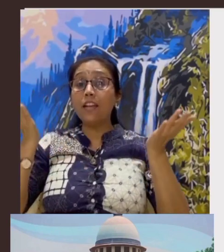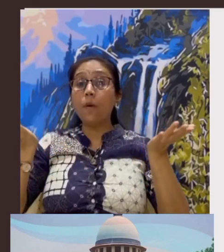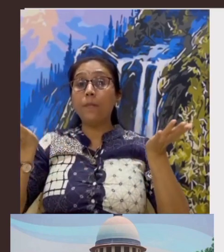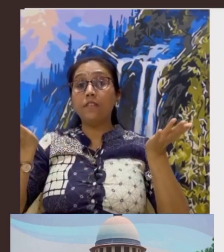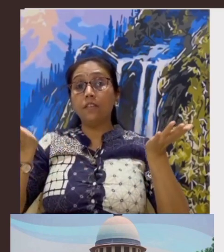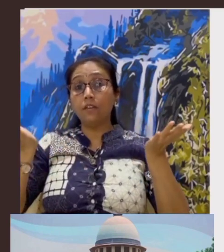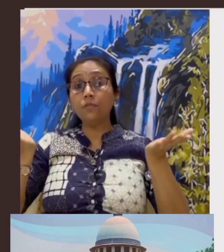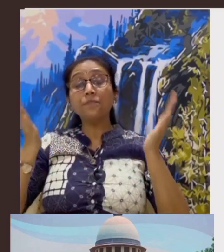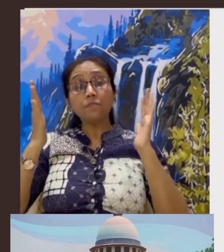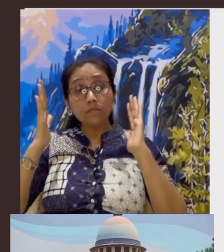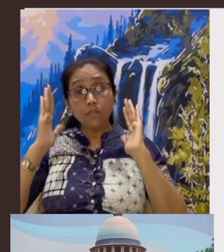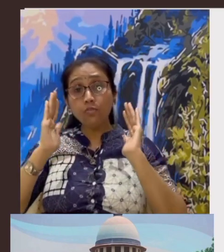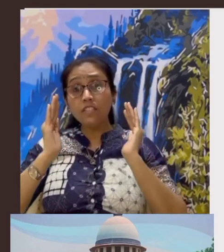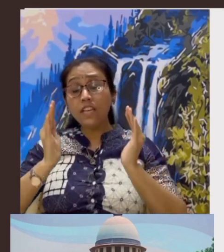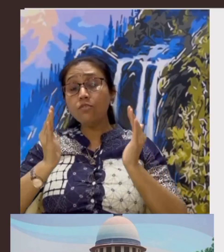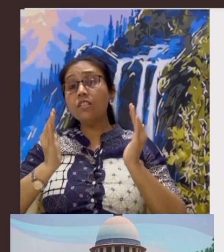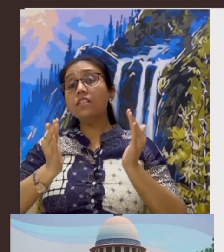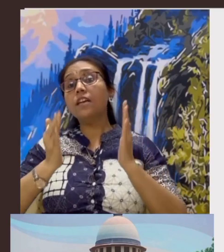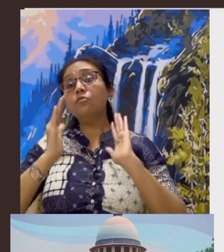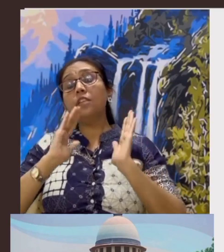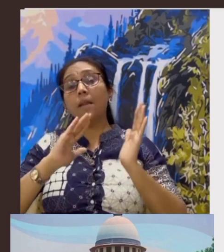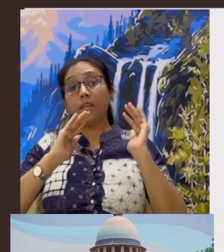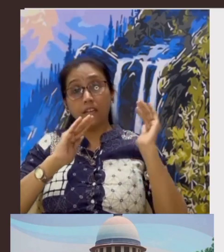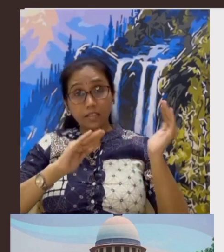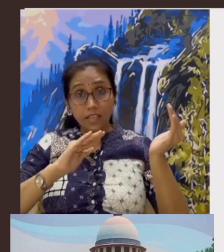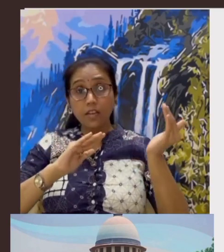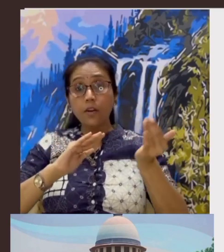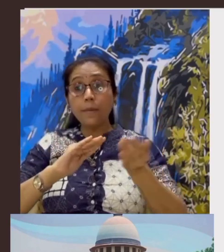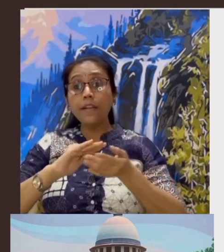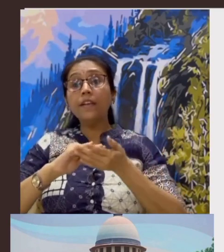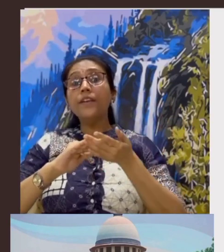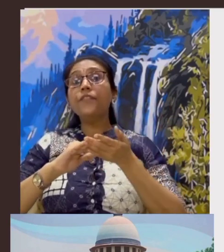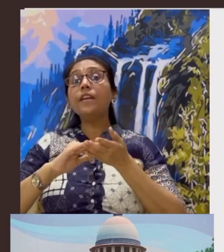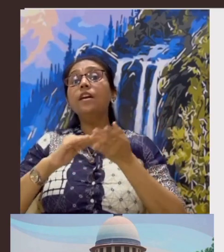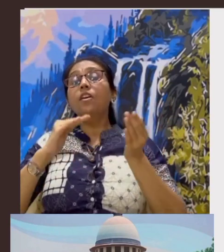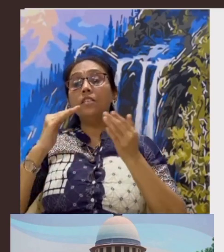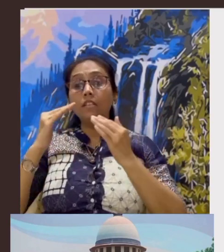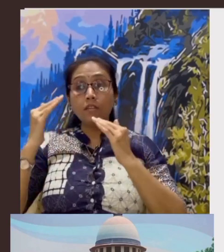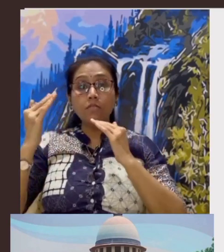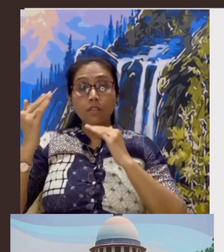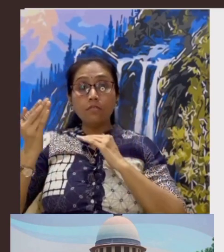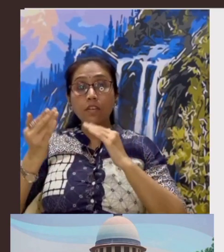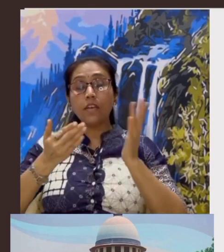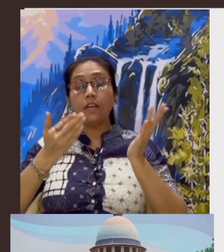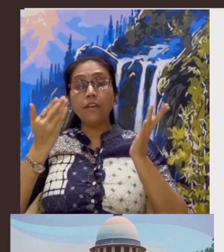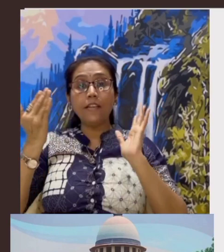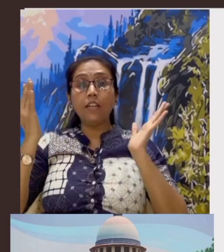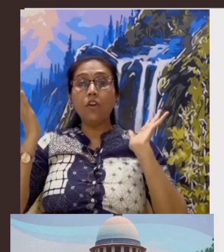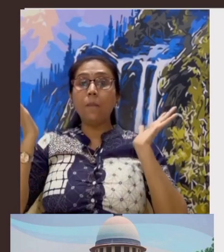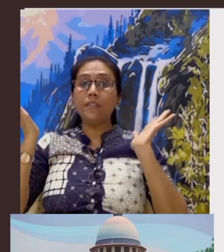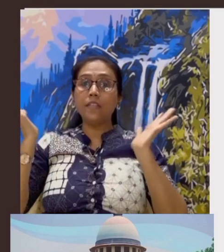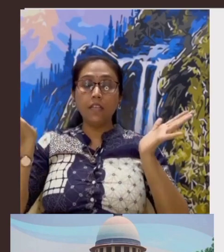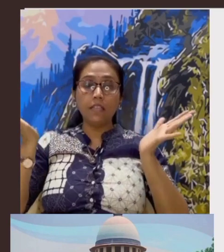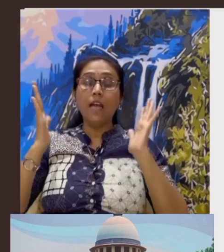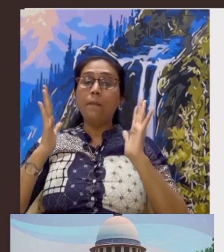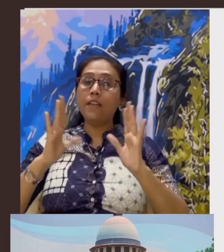फेयरली कॉम्पनसेट करो। तो ये जो चीज है वो ध्यान में रखती है गवर्नमेंट, इनफैक्ट जितना उनसे हो सकता है वो एडिक्वेटली